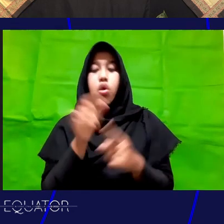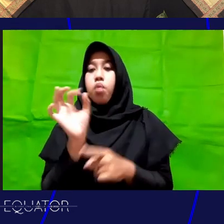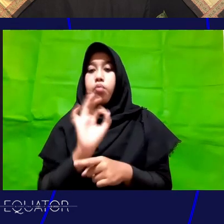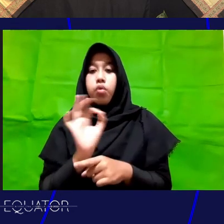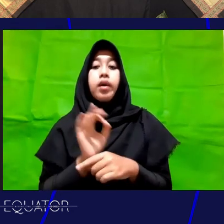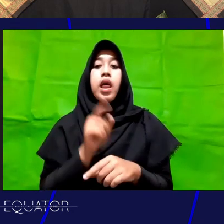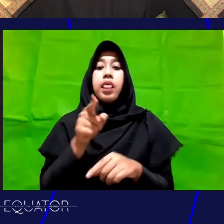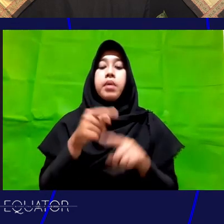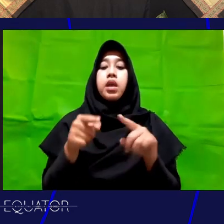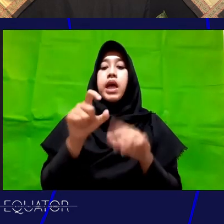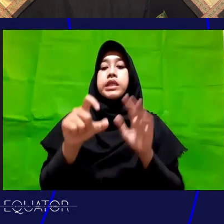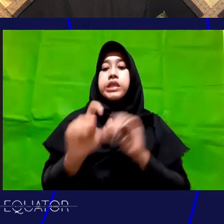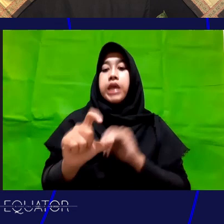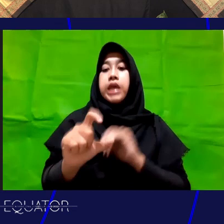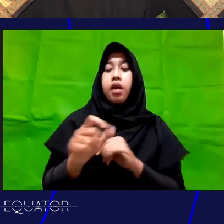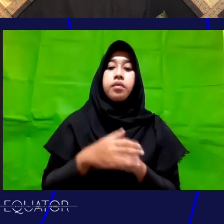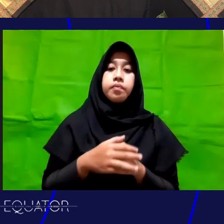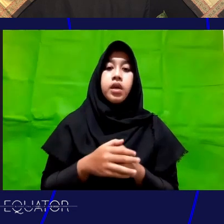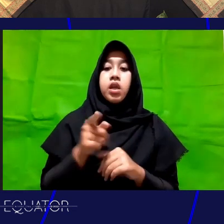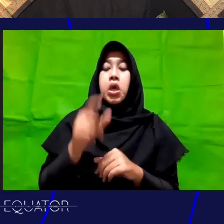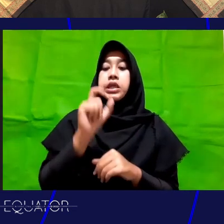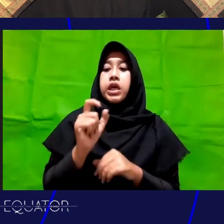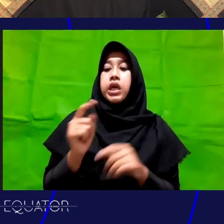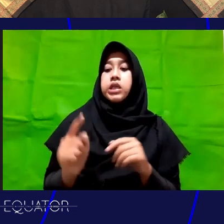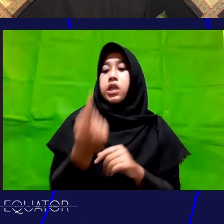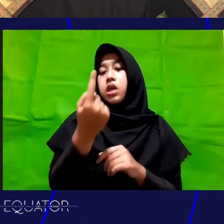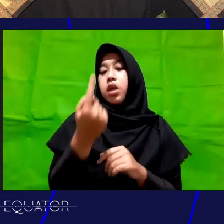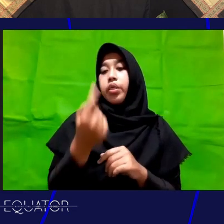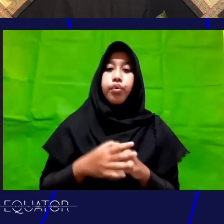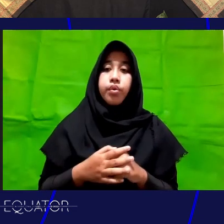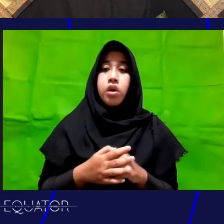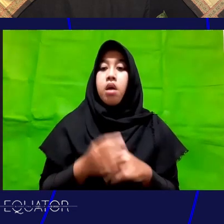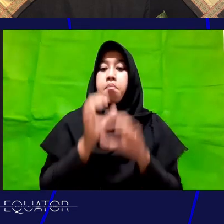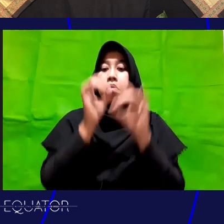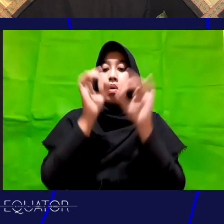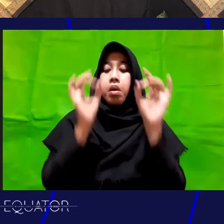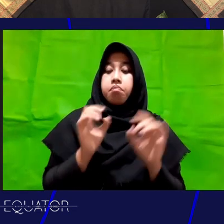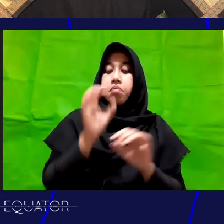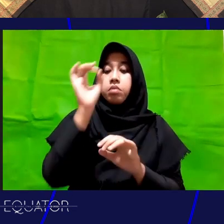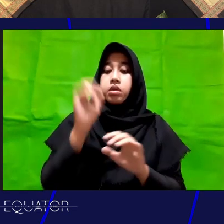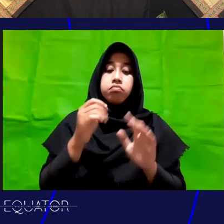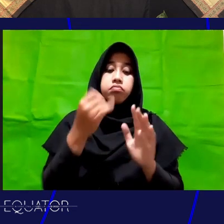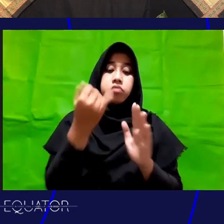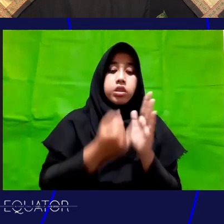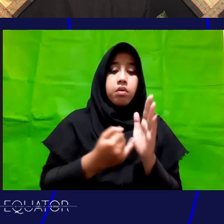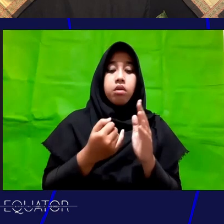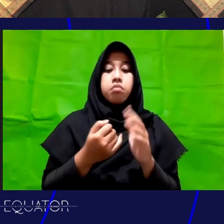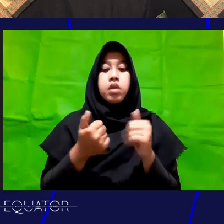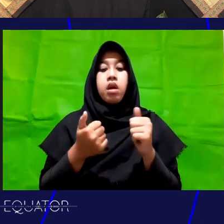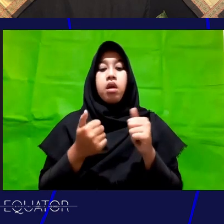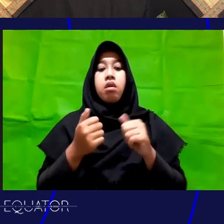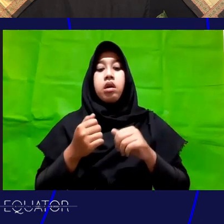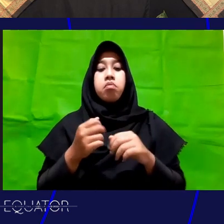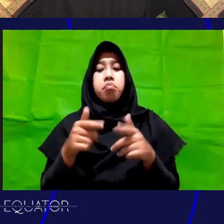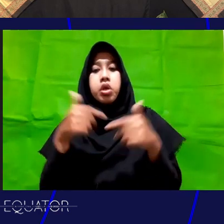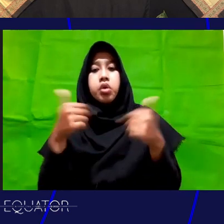metode. Dan dalam konteks ini dia adalah salah satu metode. Beberapa seniman melihatnya sebagai cara untuk bertahan hidup, beberapa lembaga melihatnya sebagai